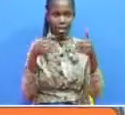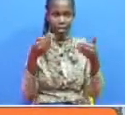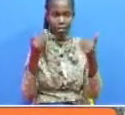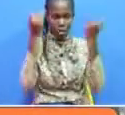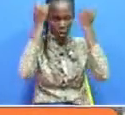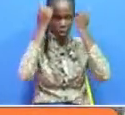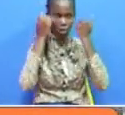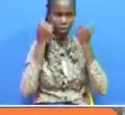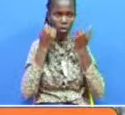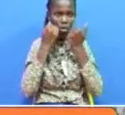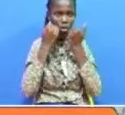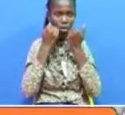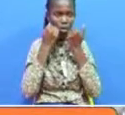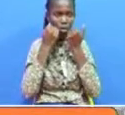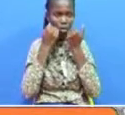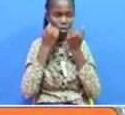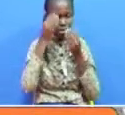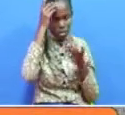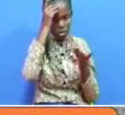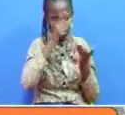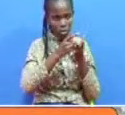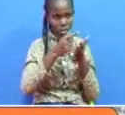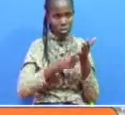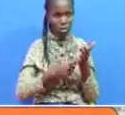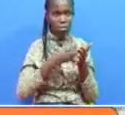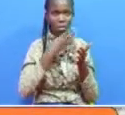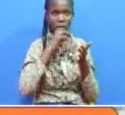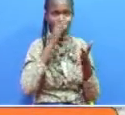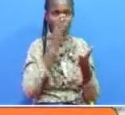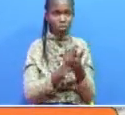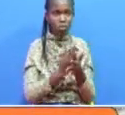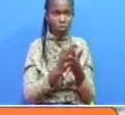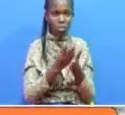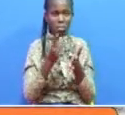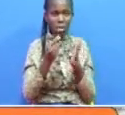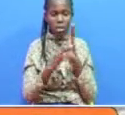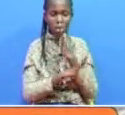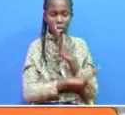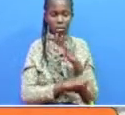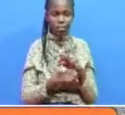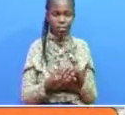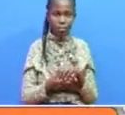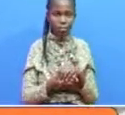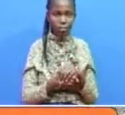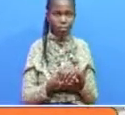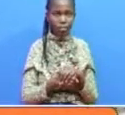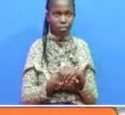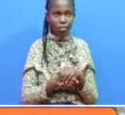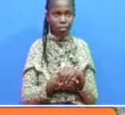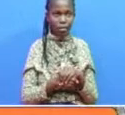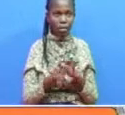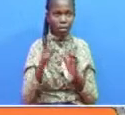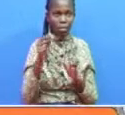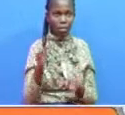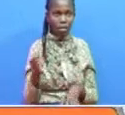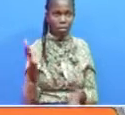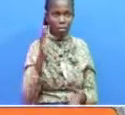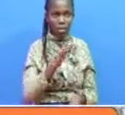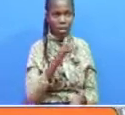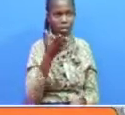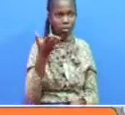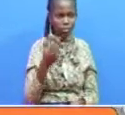yake mahakama imeamua ya kwamba jamani kweli alikuwa ameiba hiyo pesa na ka freeze hiyo pesa irudi kwa umma